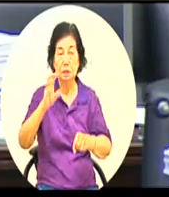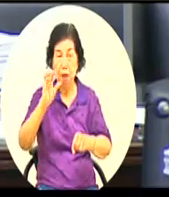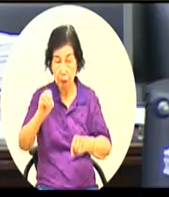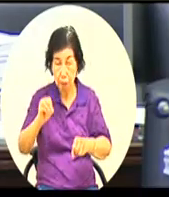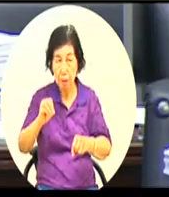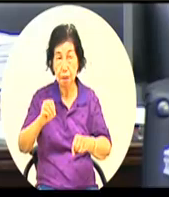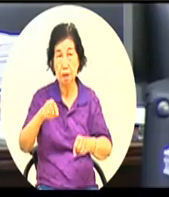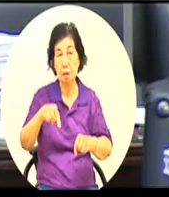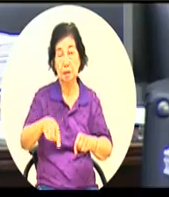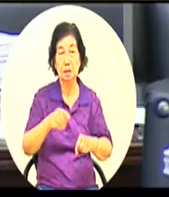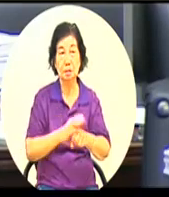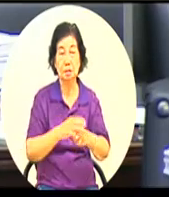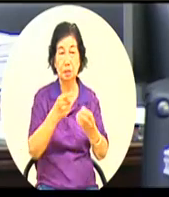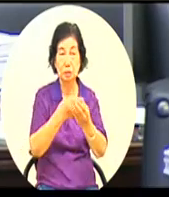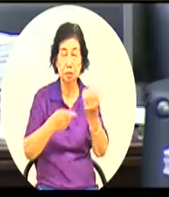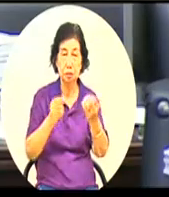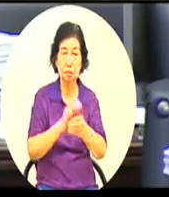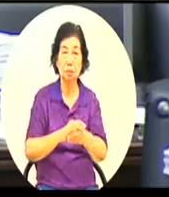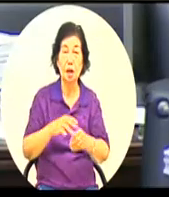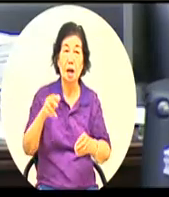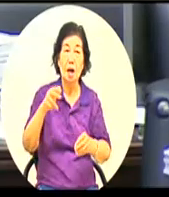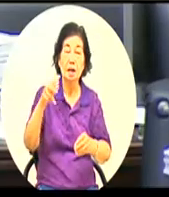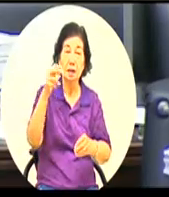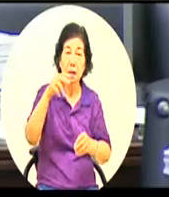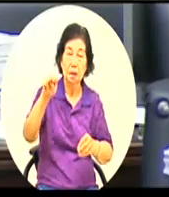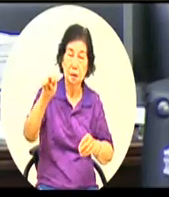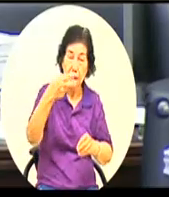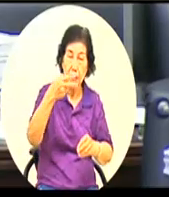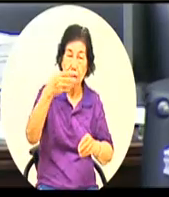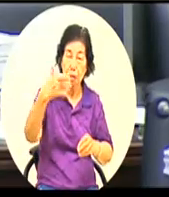230几万只，较贵偌济？较超700亿啦！